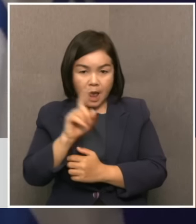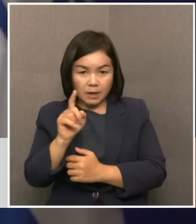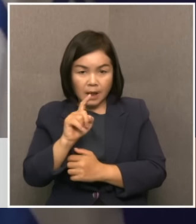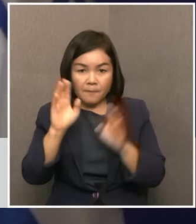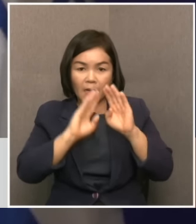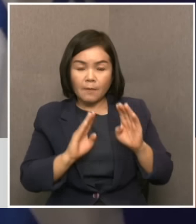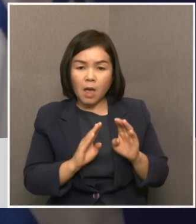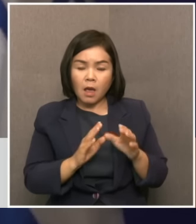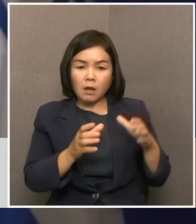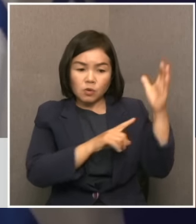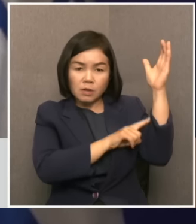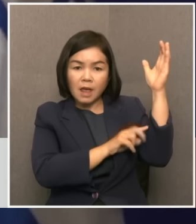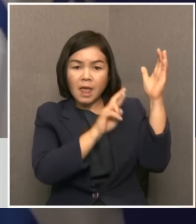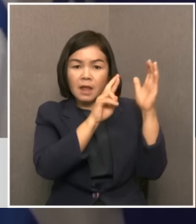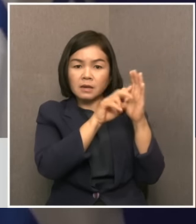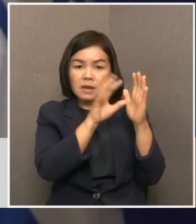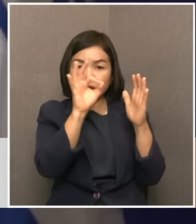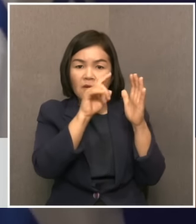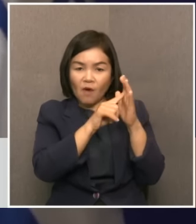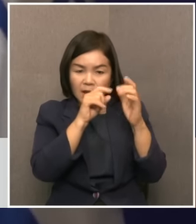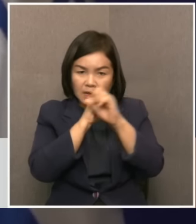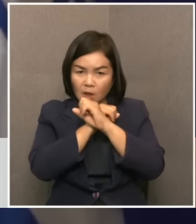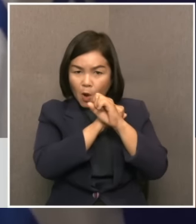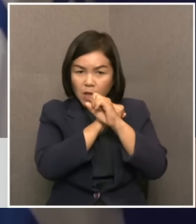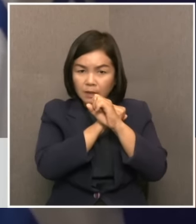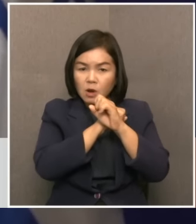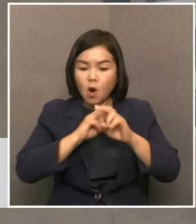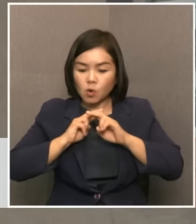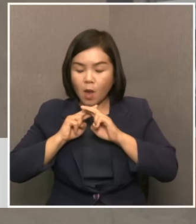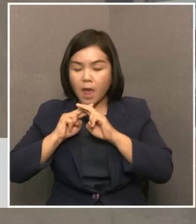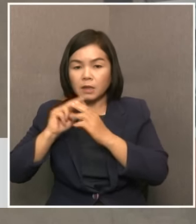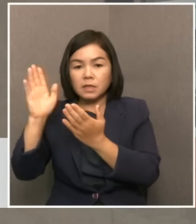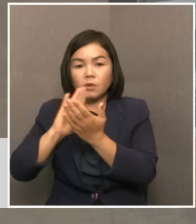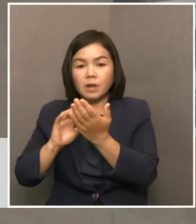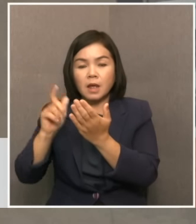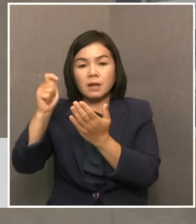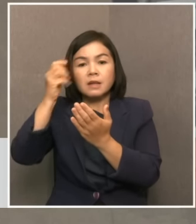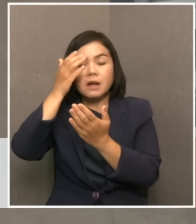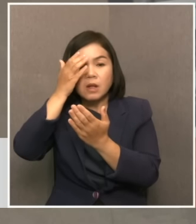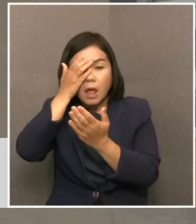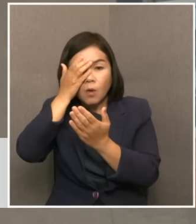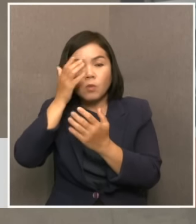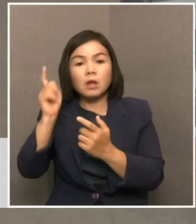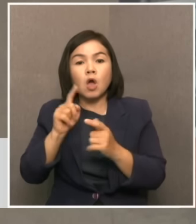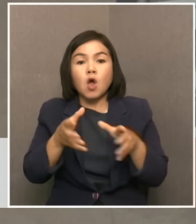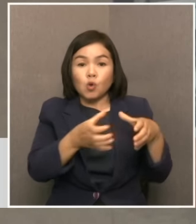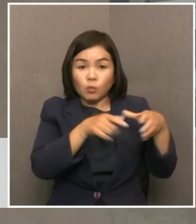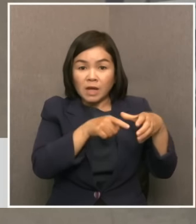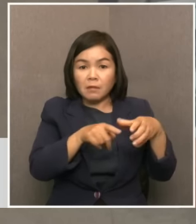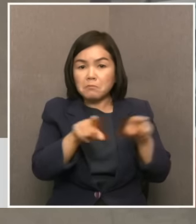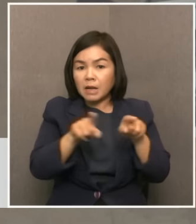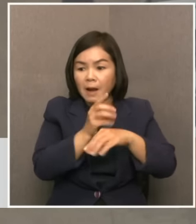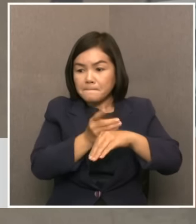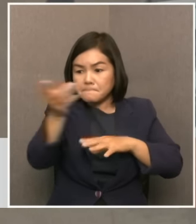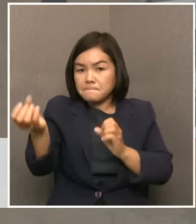ต้านผู้ก่อการร้ายอย่างเจาะจงแม่นยำในพื้นที่เฉพาะในเมืองราฟาฝั่งตะวันออกเท่านั้นขณะนี้กองทัพอิสรา